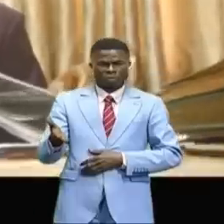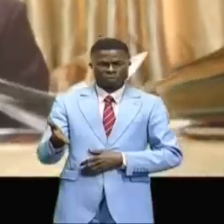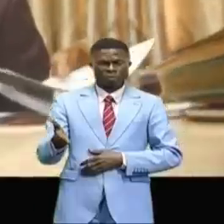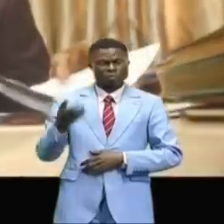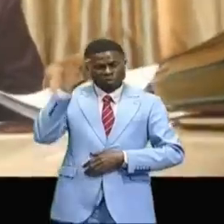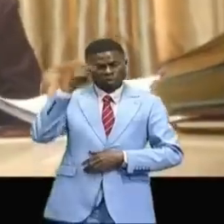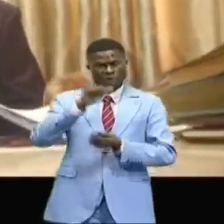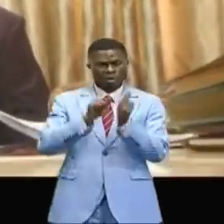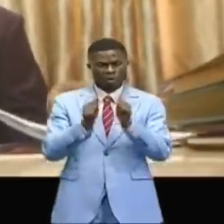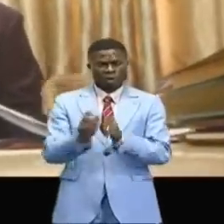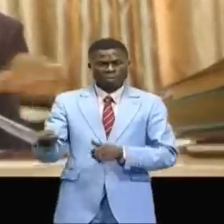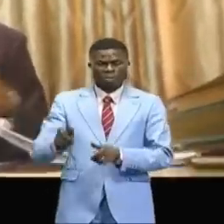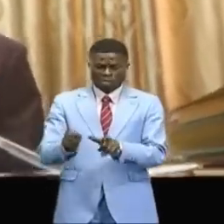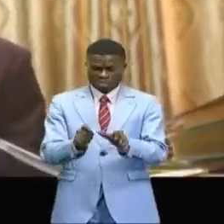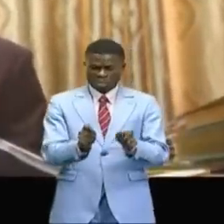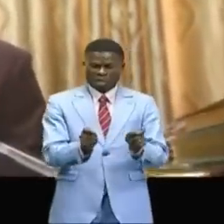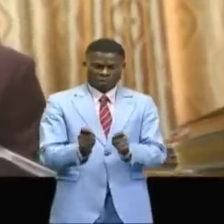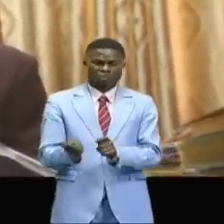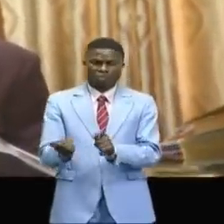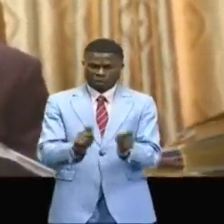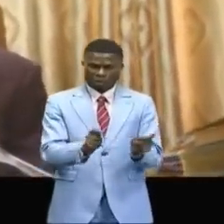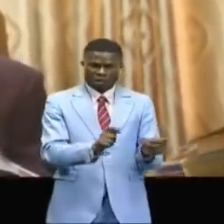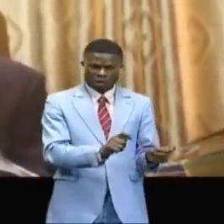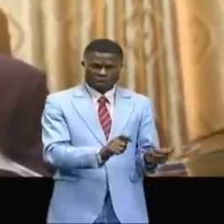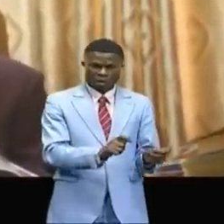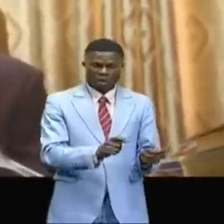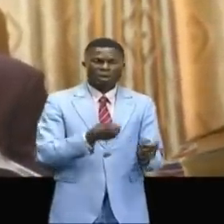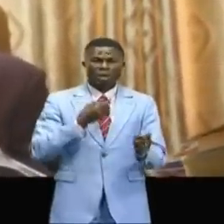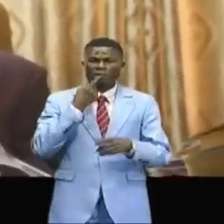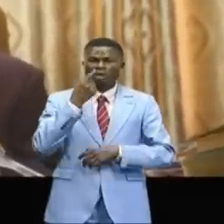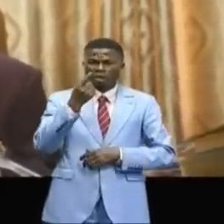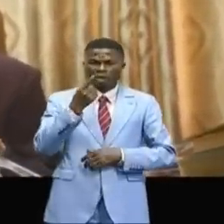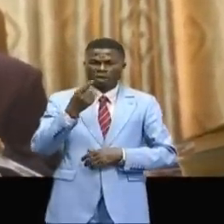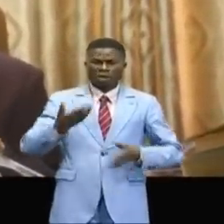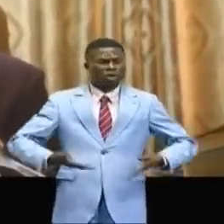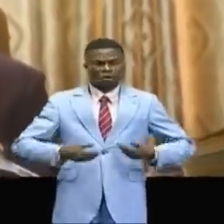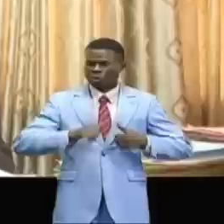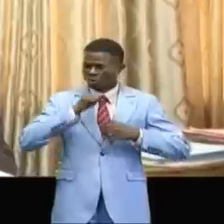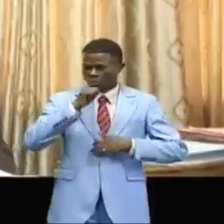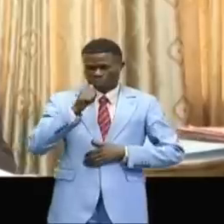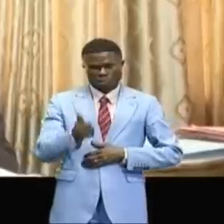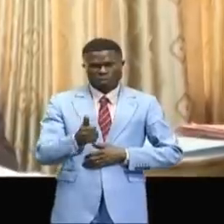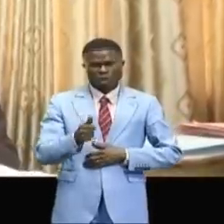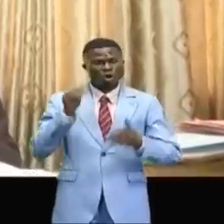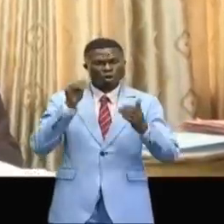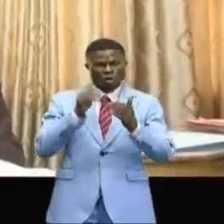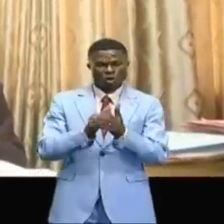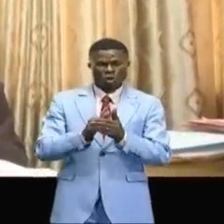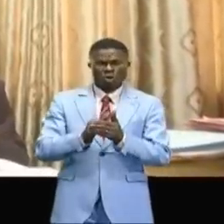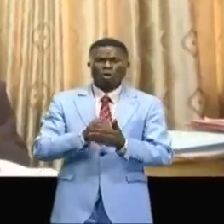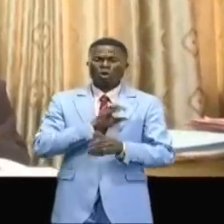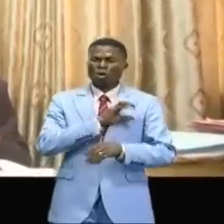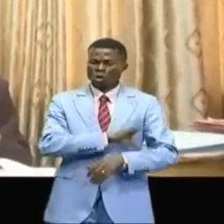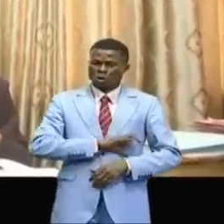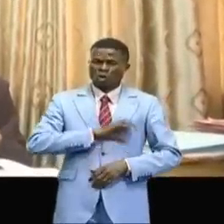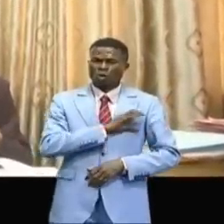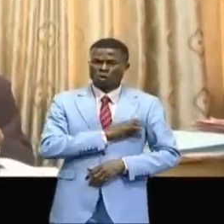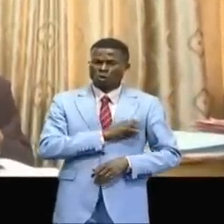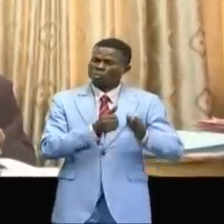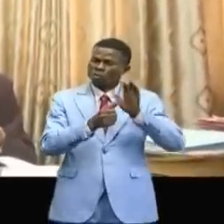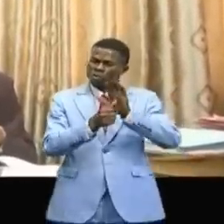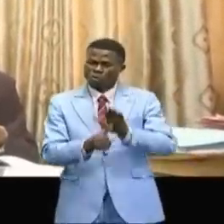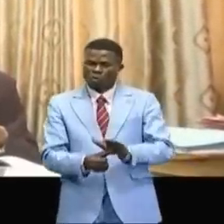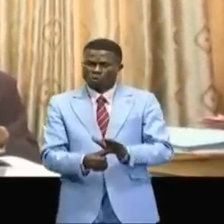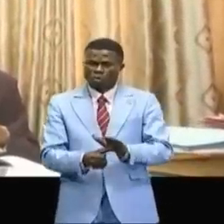Concernant la province de Tanganyika en particulier, il a exprimé sa désapprobation au regard des attitudes frisant le mépris et